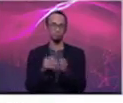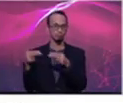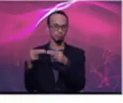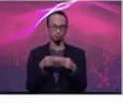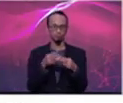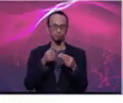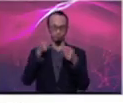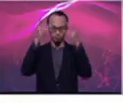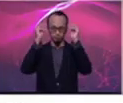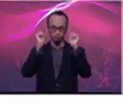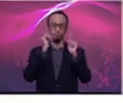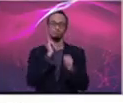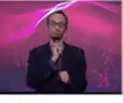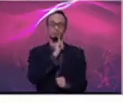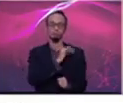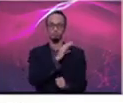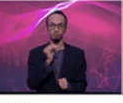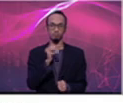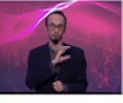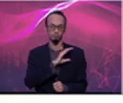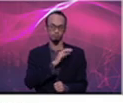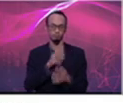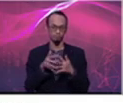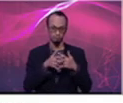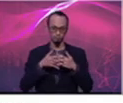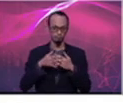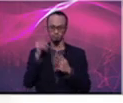netanyahu dan presiden Amerika Syarikat semakin